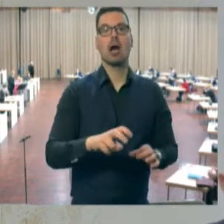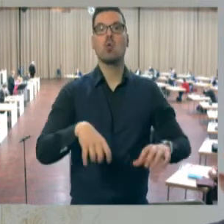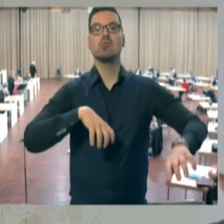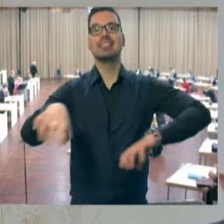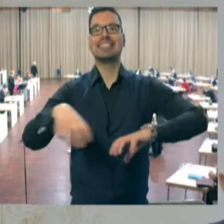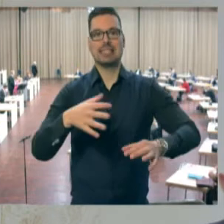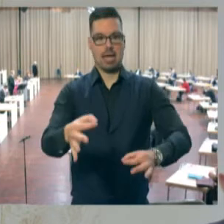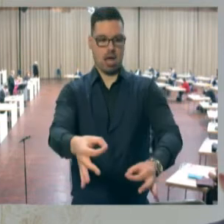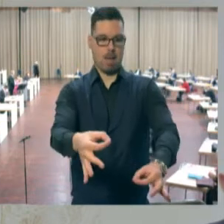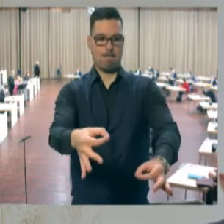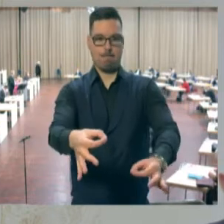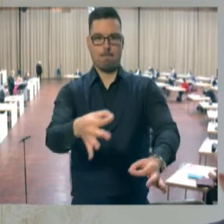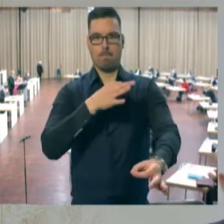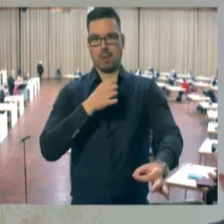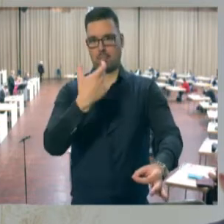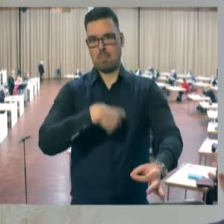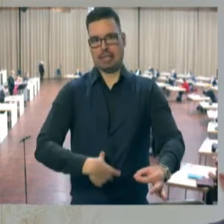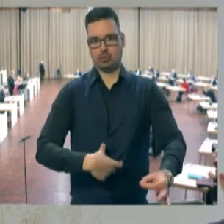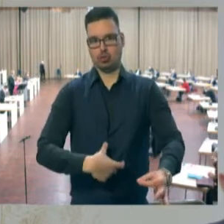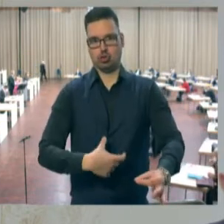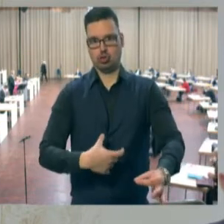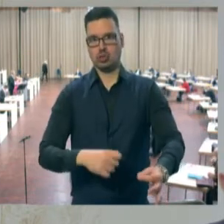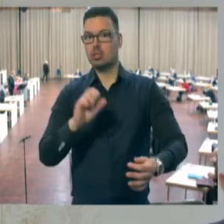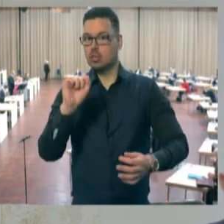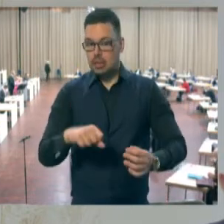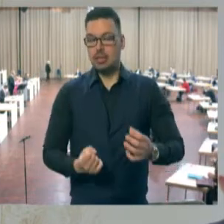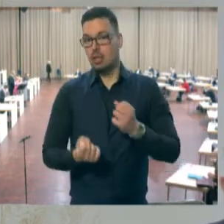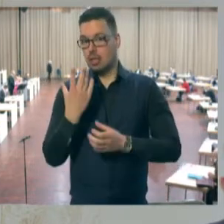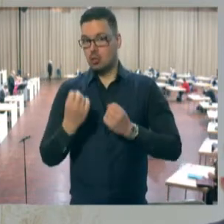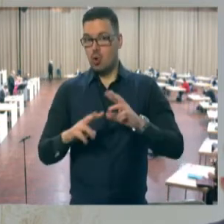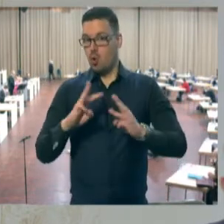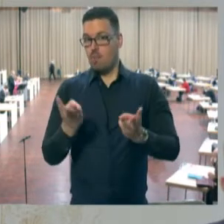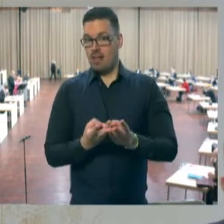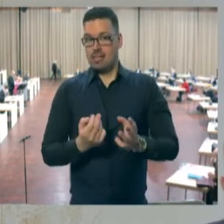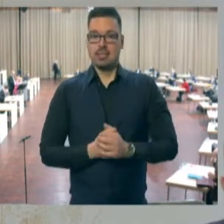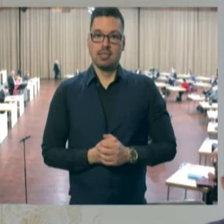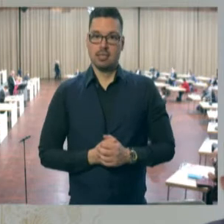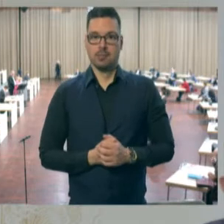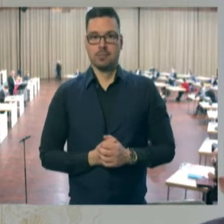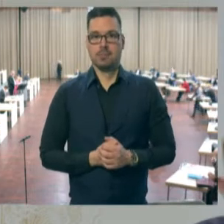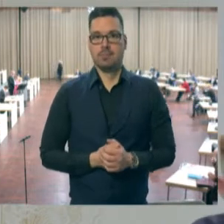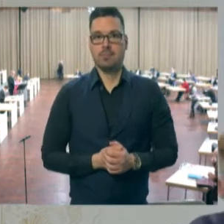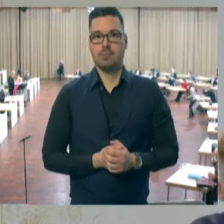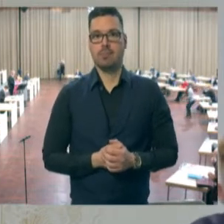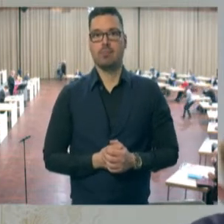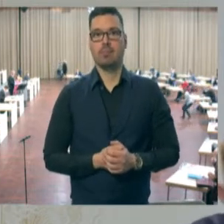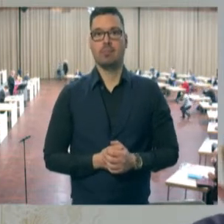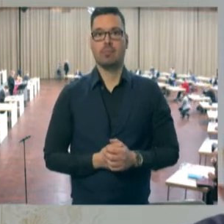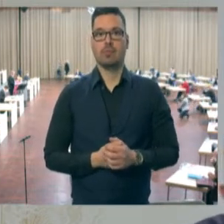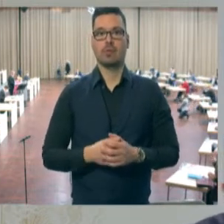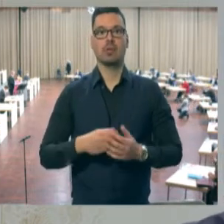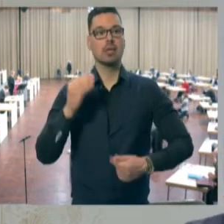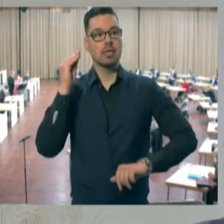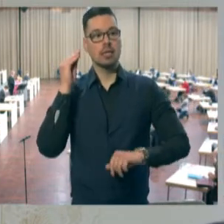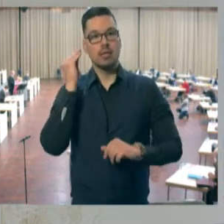den Menschen auch damit zu tun hat, wie wir mit unserer Natur und mit unserer Umwelt umgehen. Und wenn wir den Kindern etwas danken